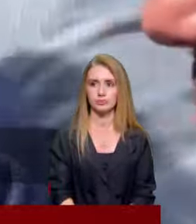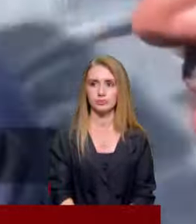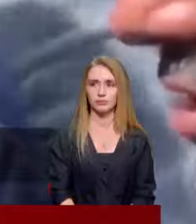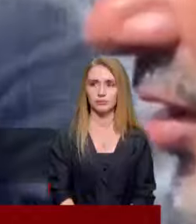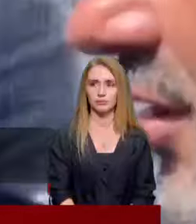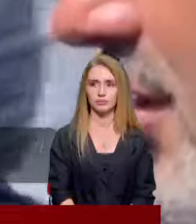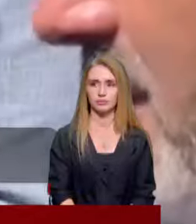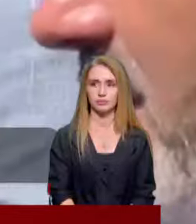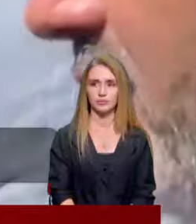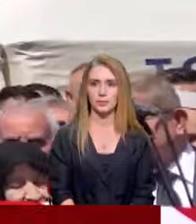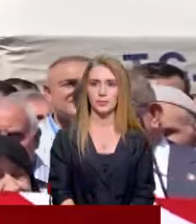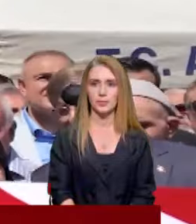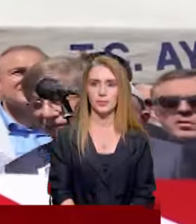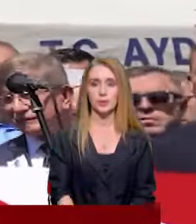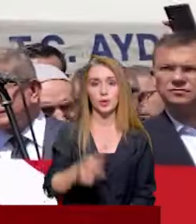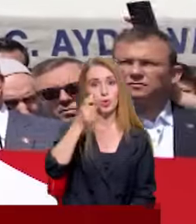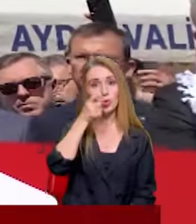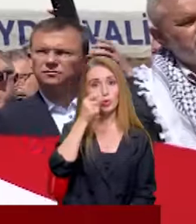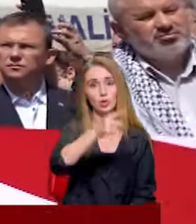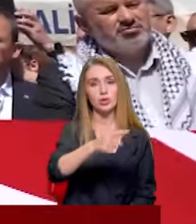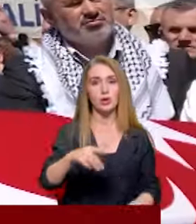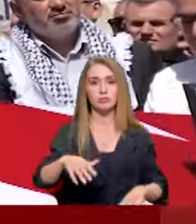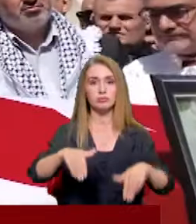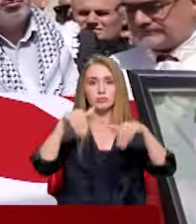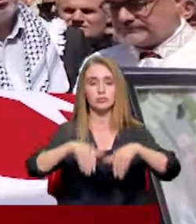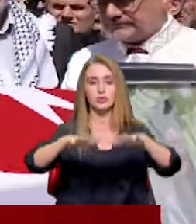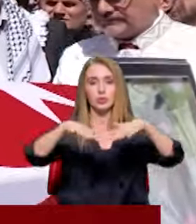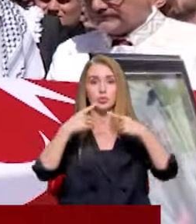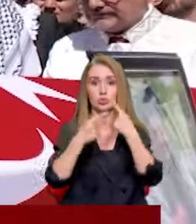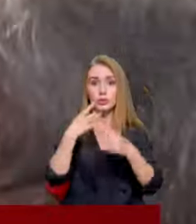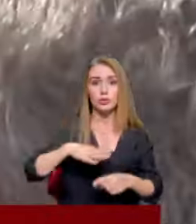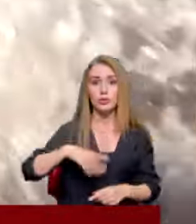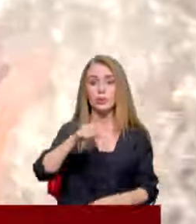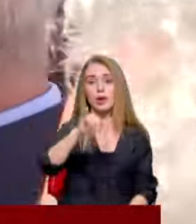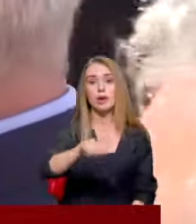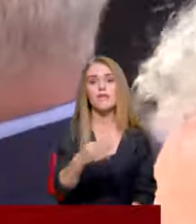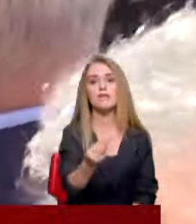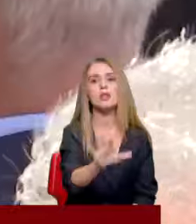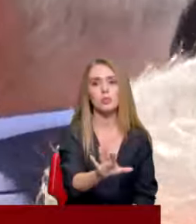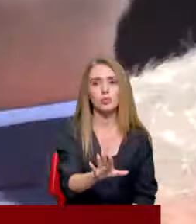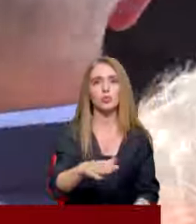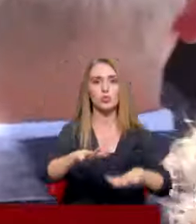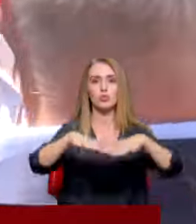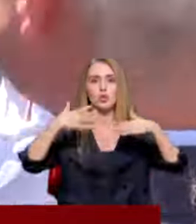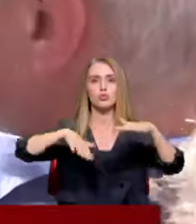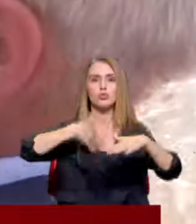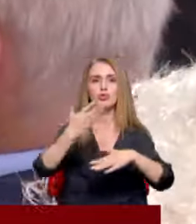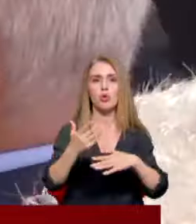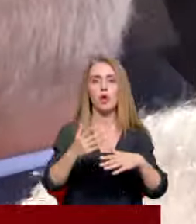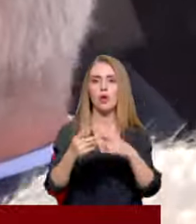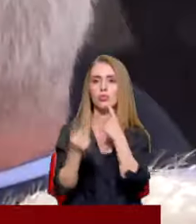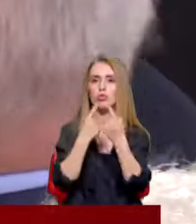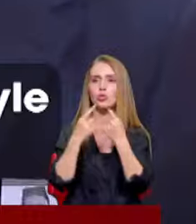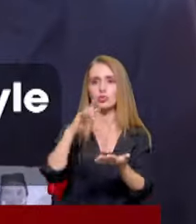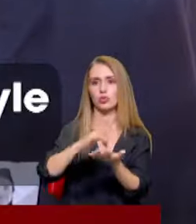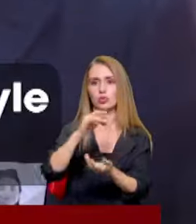söyleyeceksin Belki de onu ben takdir ederim özelinde cenaze töreninde konuşmak istediği ama söz verilmediği tören sonrasında Yaşanan bu diyalogla